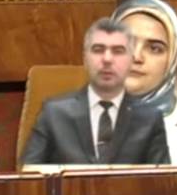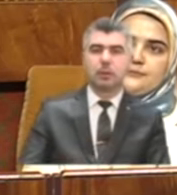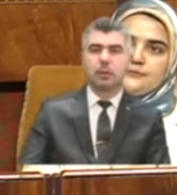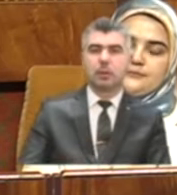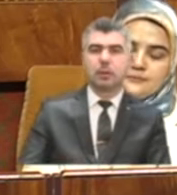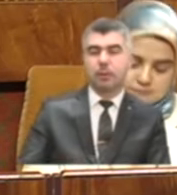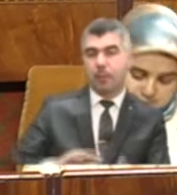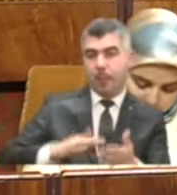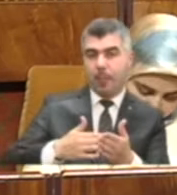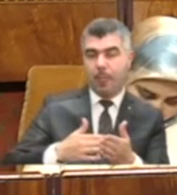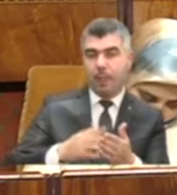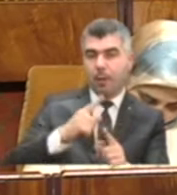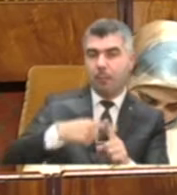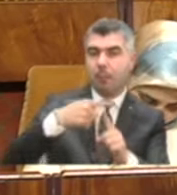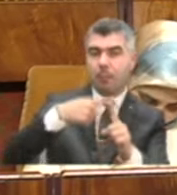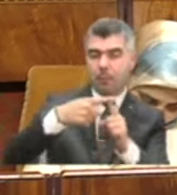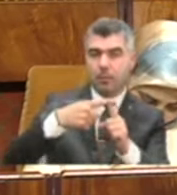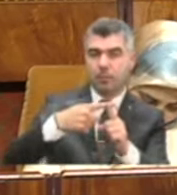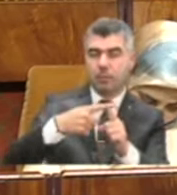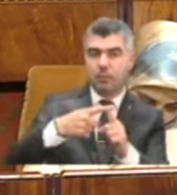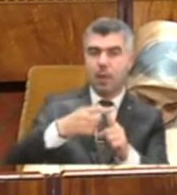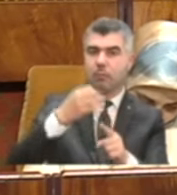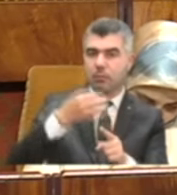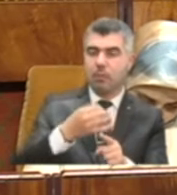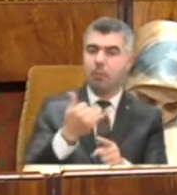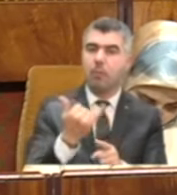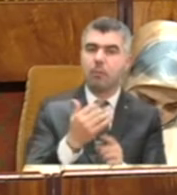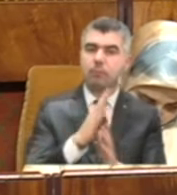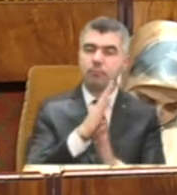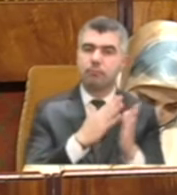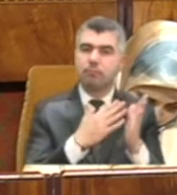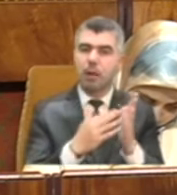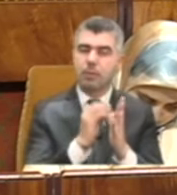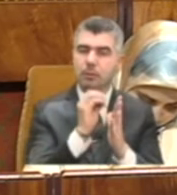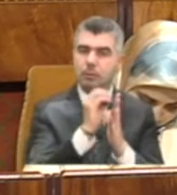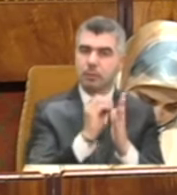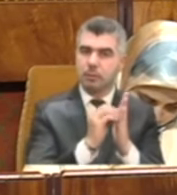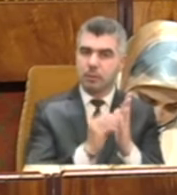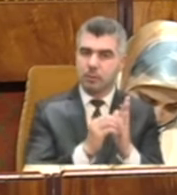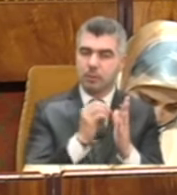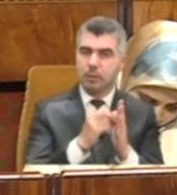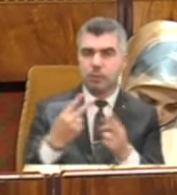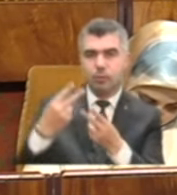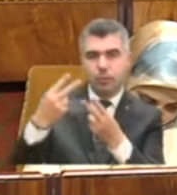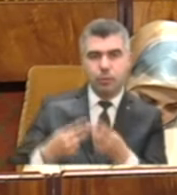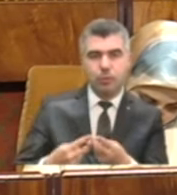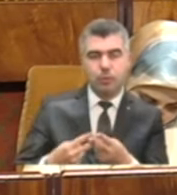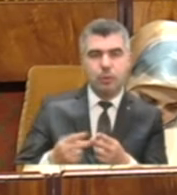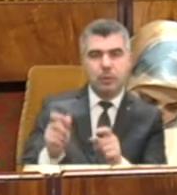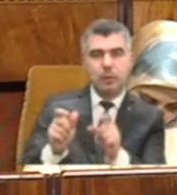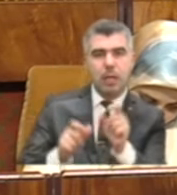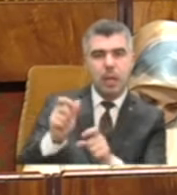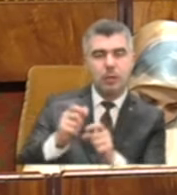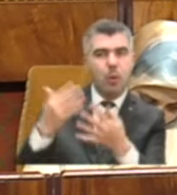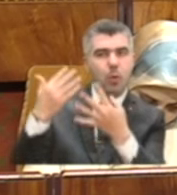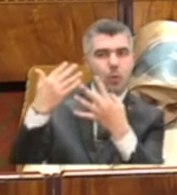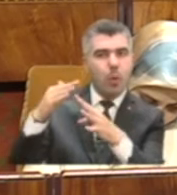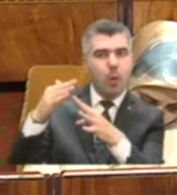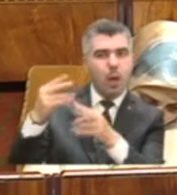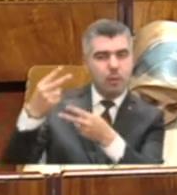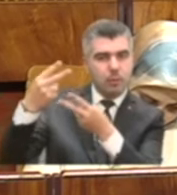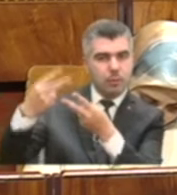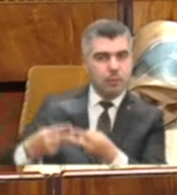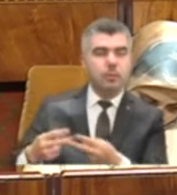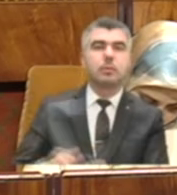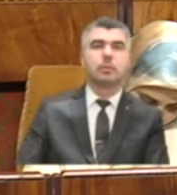المؤشرات الإيجابية تعز أساسي للبرامج التي أصبح تعتمد بلادنا لاستقبال هذه الشريحة من السياح إن صح